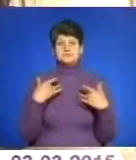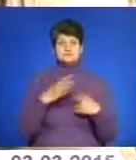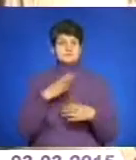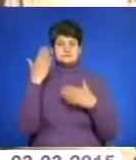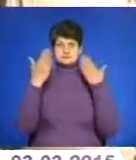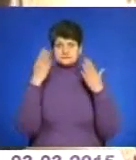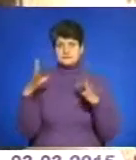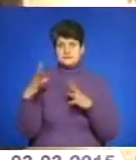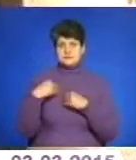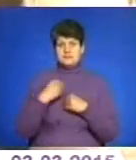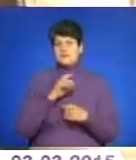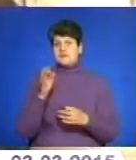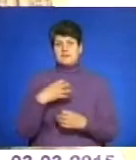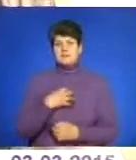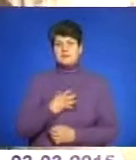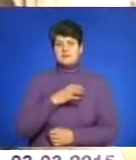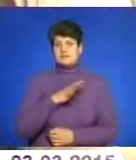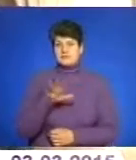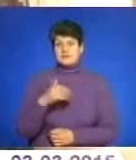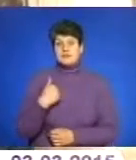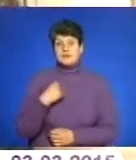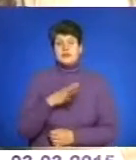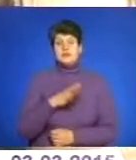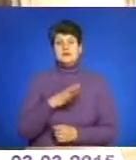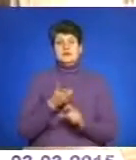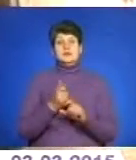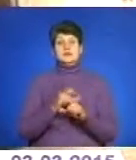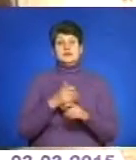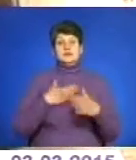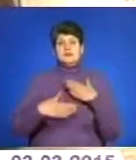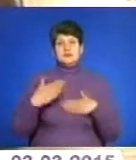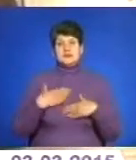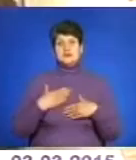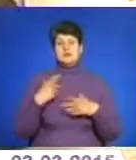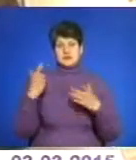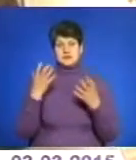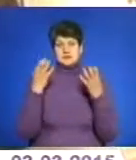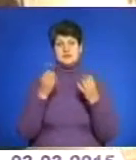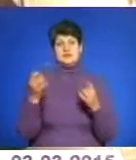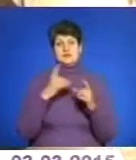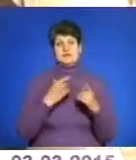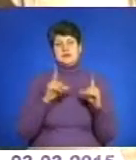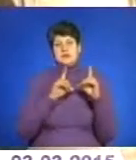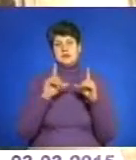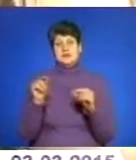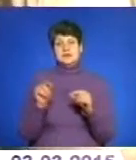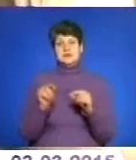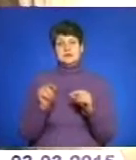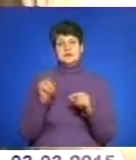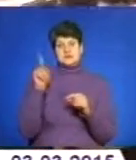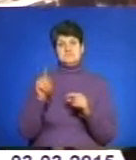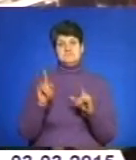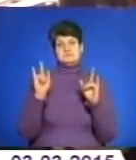ними, ми ніколи не сумували. Я була б дуже рада, з захопленням би туди поїхала, тому що там дуже